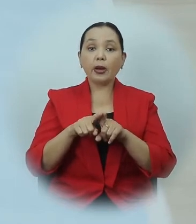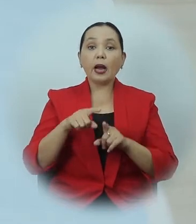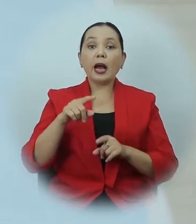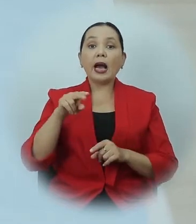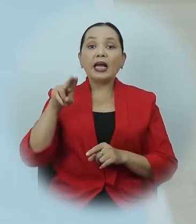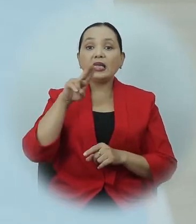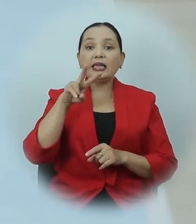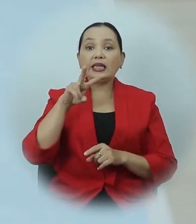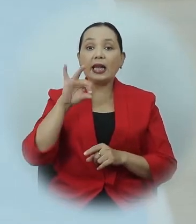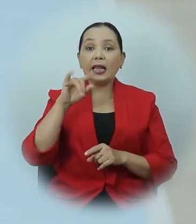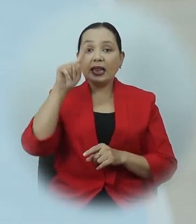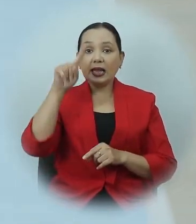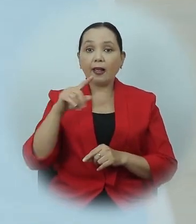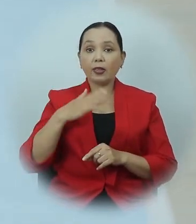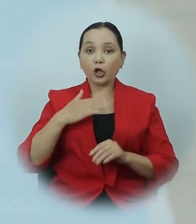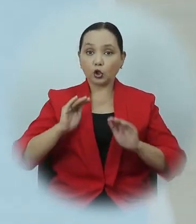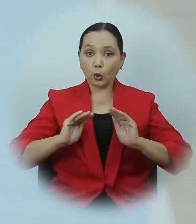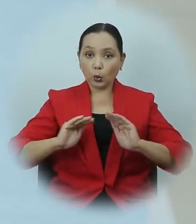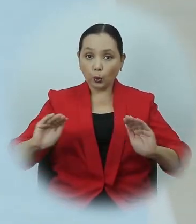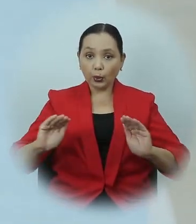длине нашей юбки.